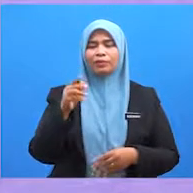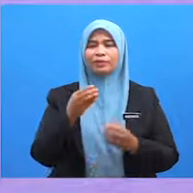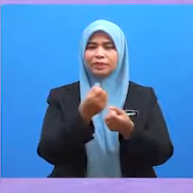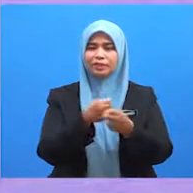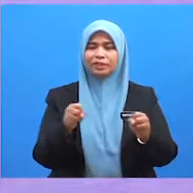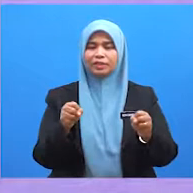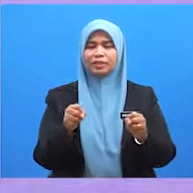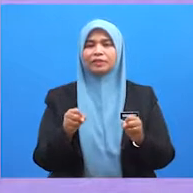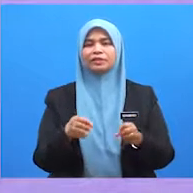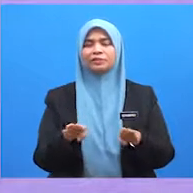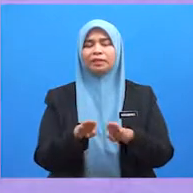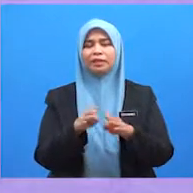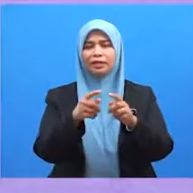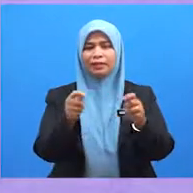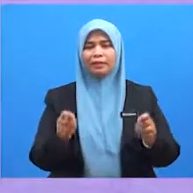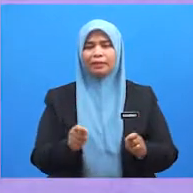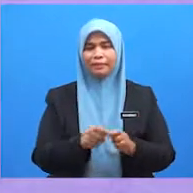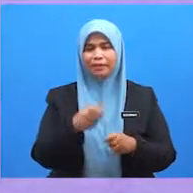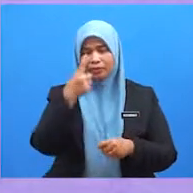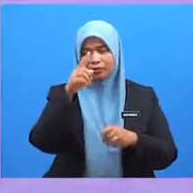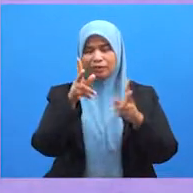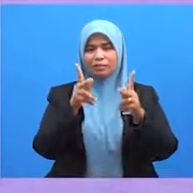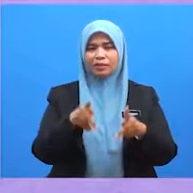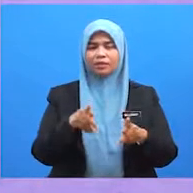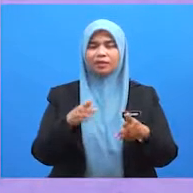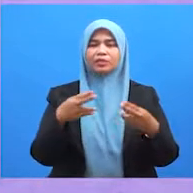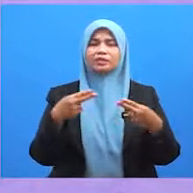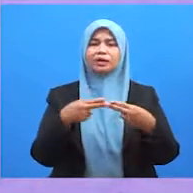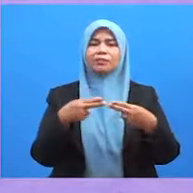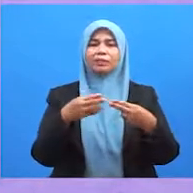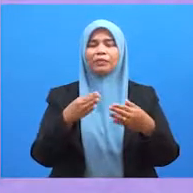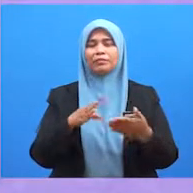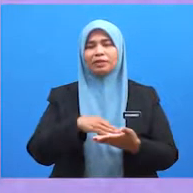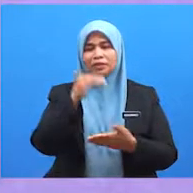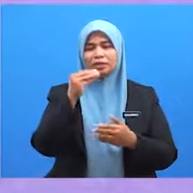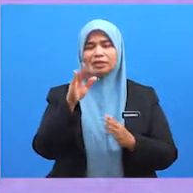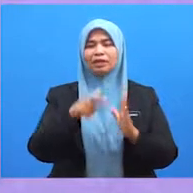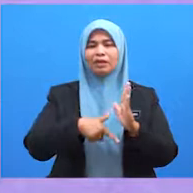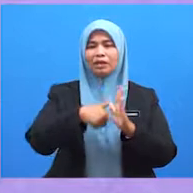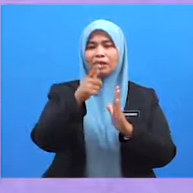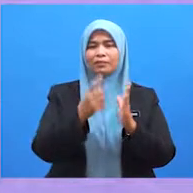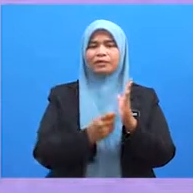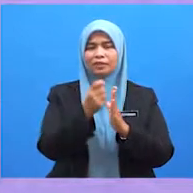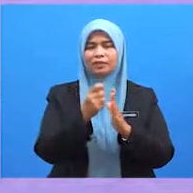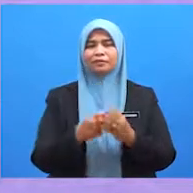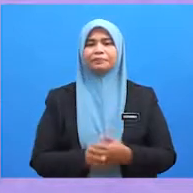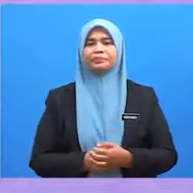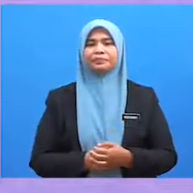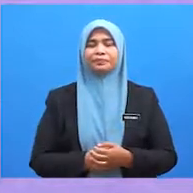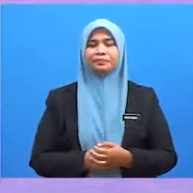para pelajar melanjutkan pelajaran yang lebih tinggi. Murid-murid akan mendirikan pondok